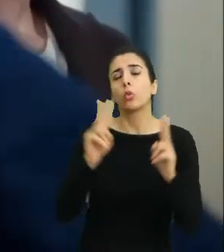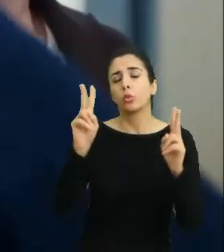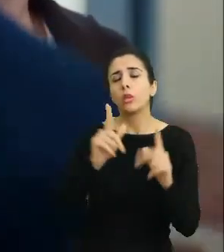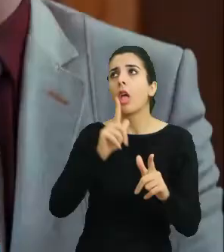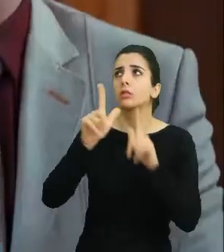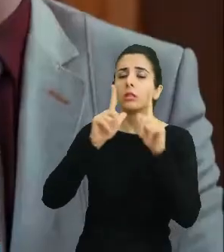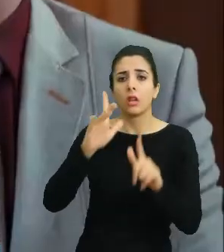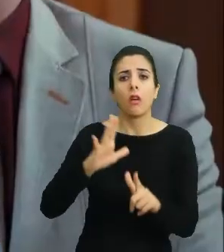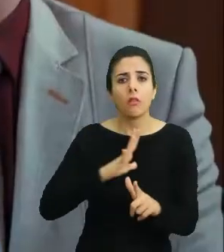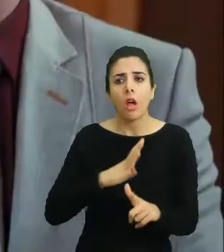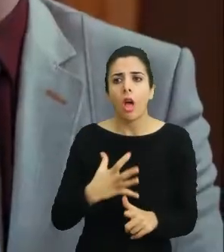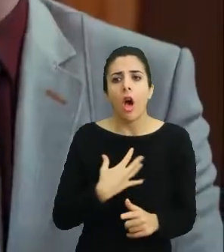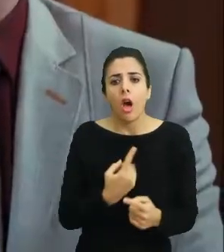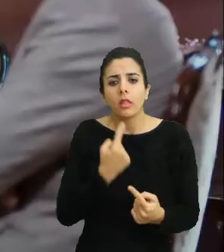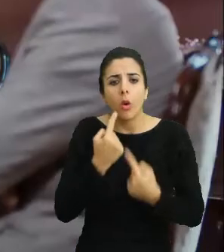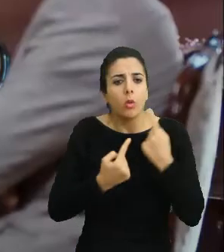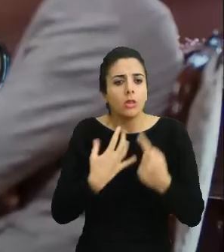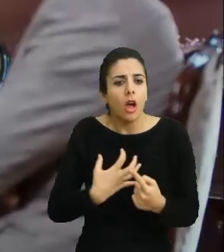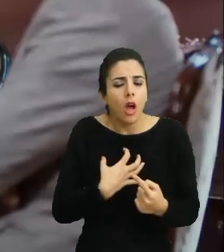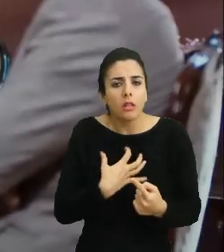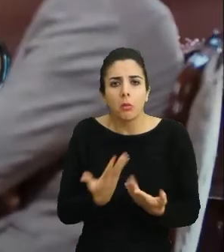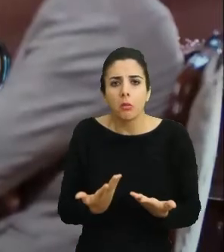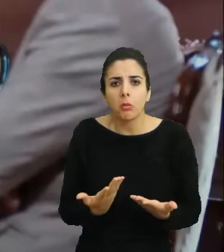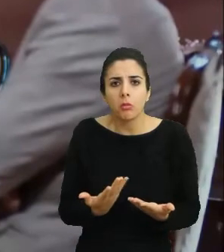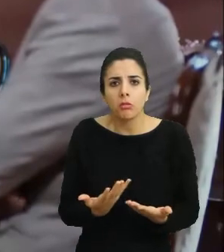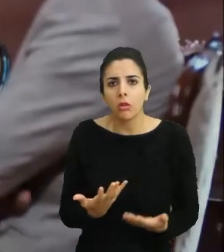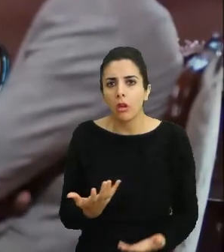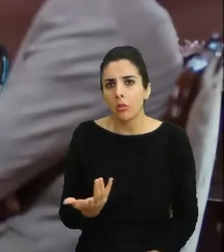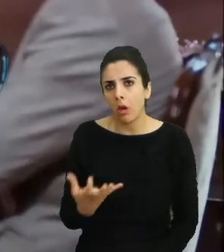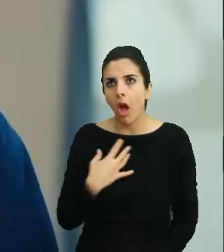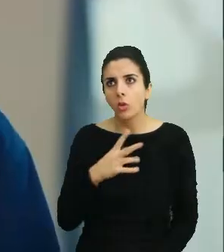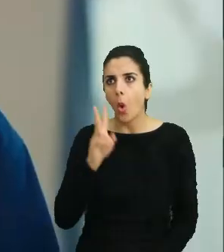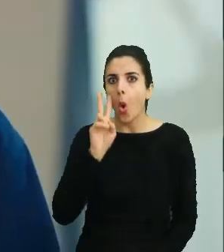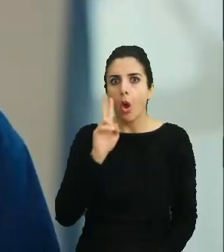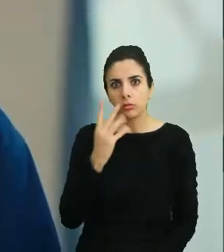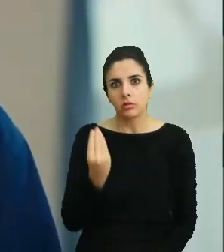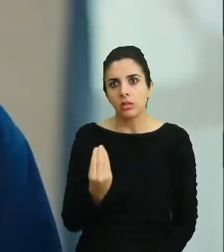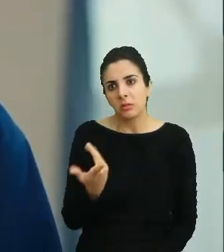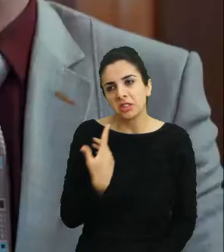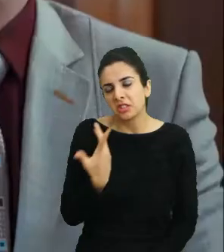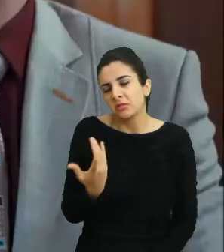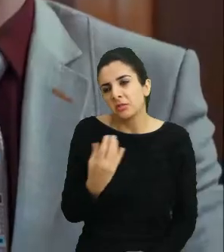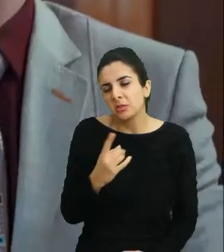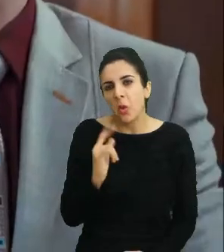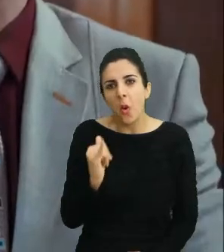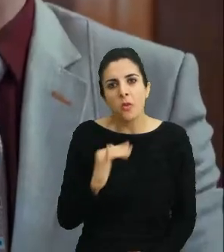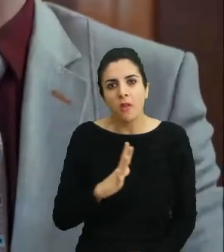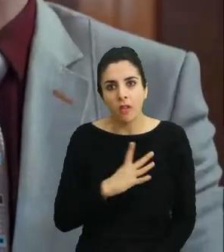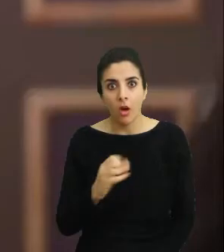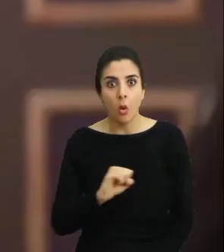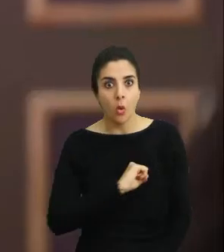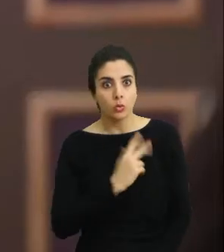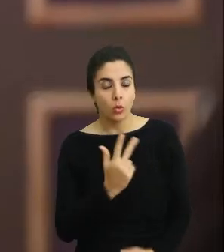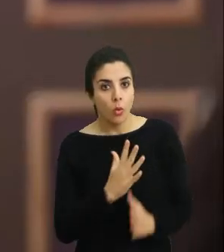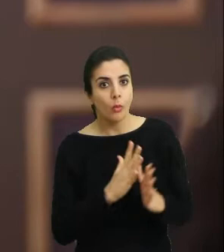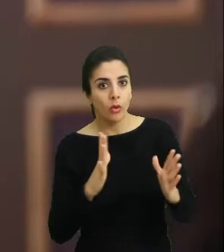de sayıklıyor. Kendi kendine konuşuyor. Gözüne bir şey gözüktüyse herhalde iyi saatte olsunlardan. Demek ki korku büyük